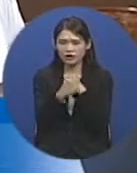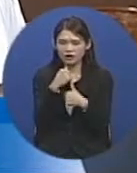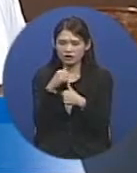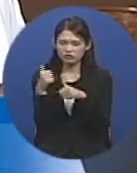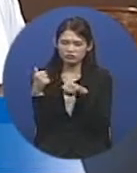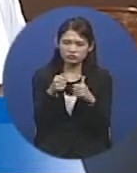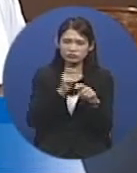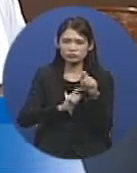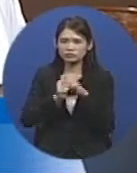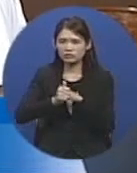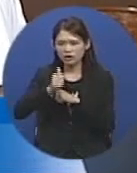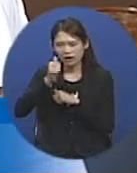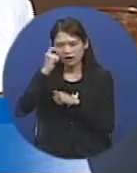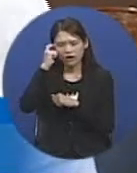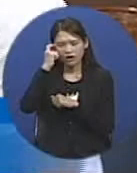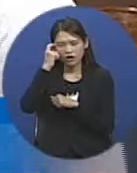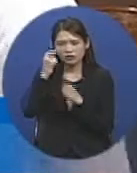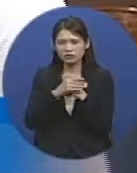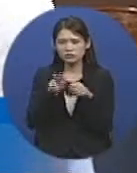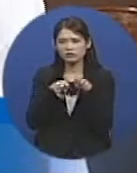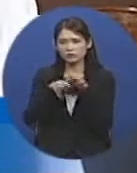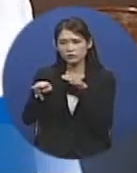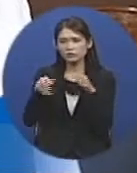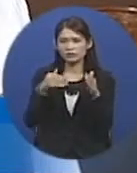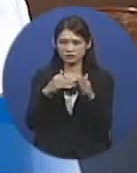잡혀서 맞아 죽는 게 더 낫겠다 싶어서